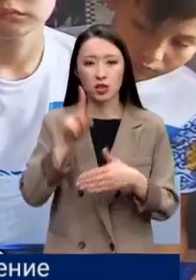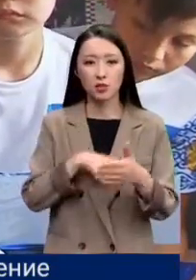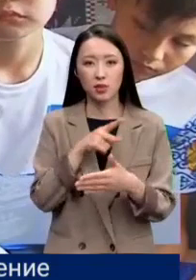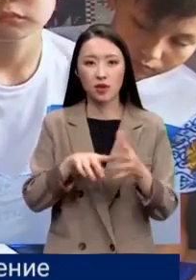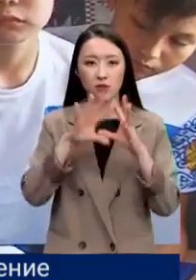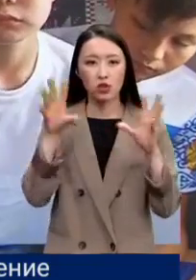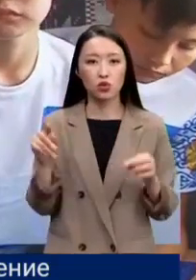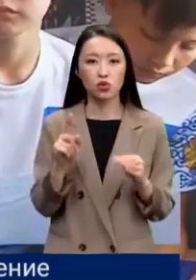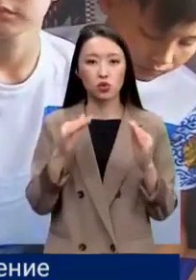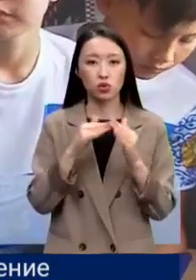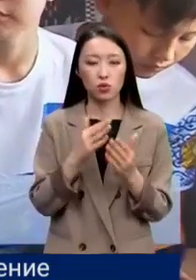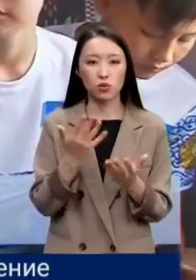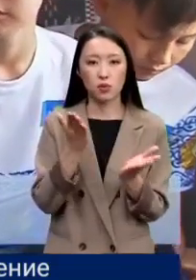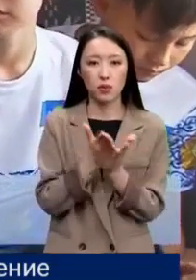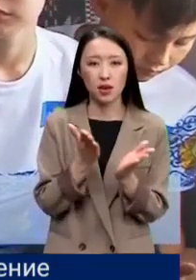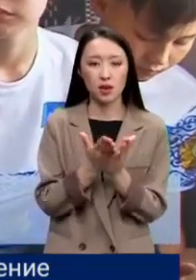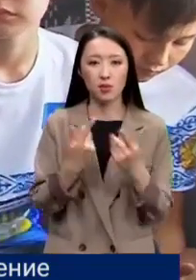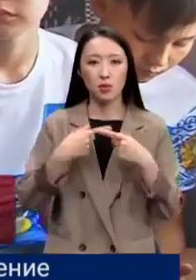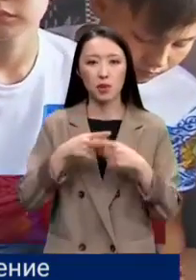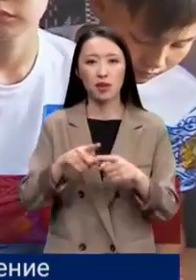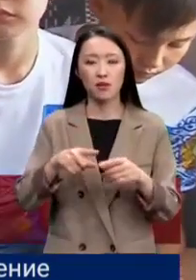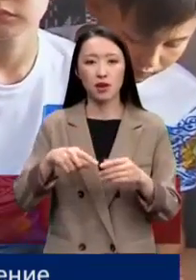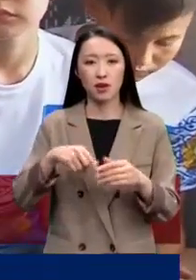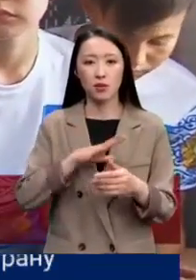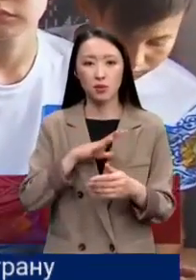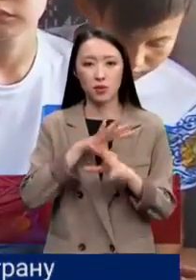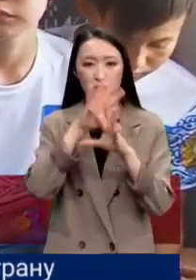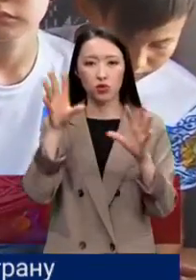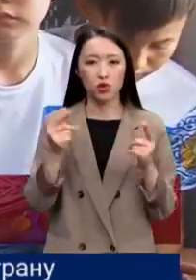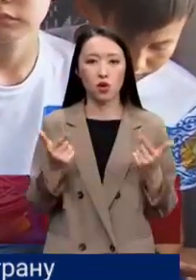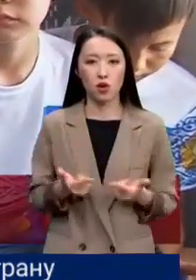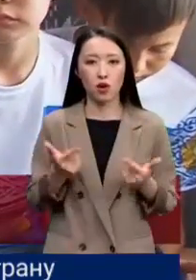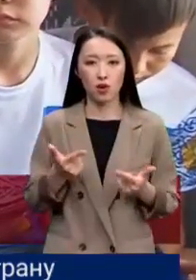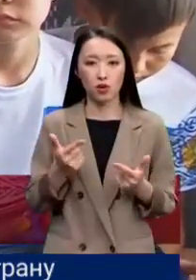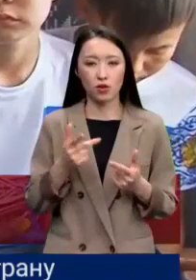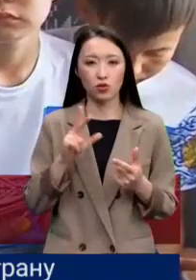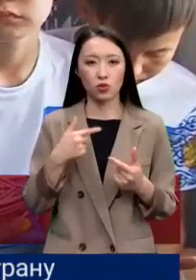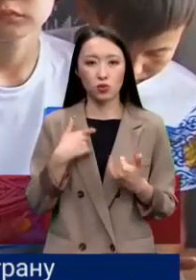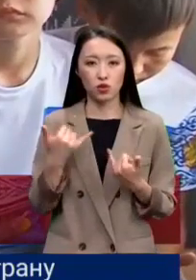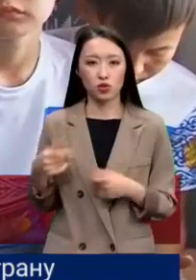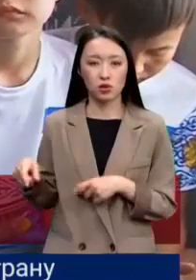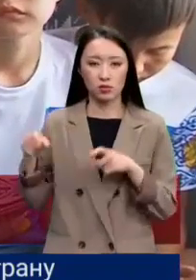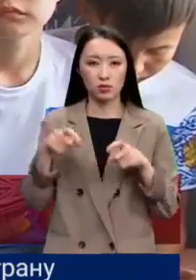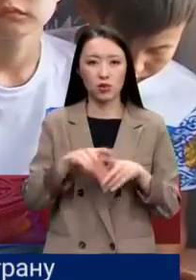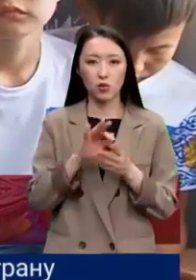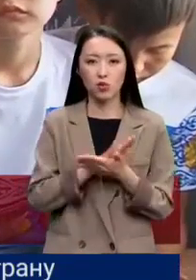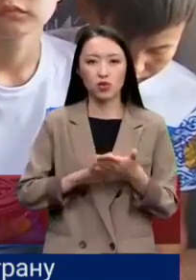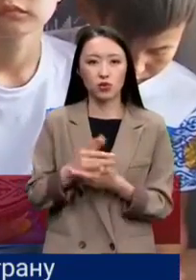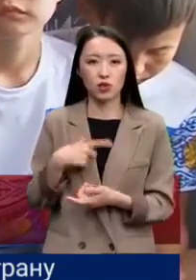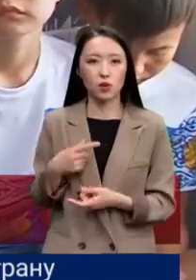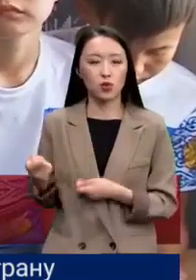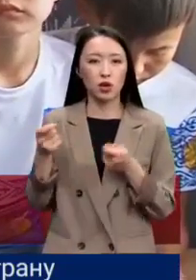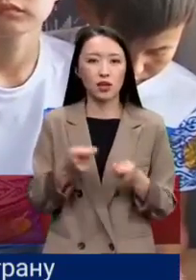этом доме, все мебель, бытовая техника, все здесь было. Вот, то, что одето, вот пришли вещах, и все, больше ничего с собой не